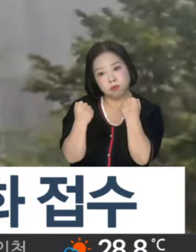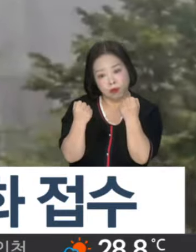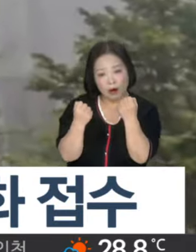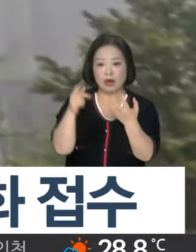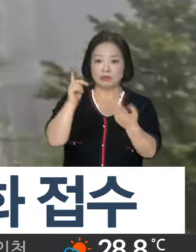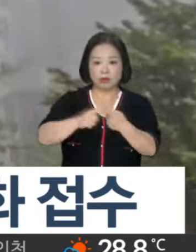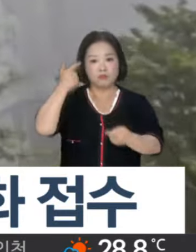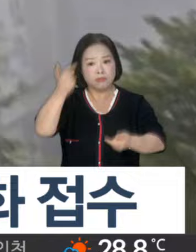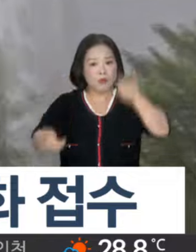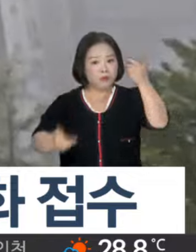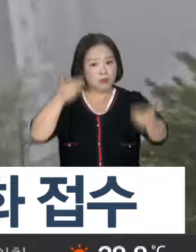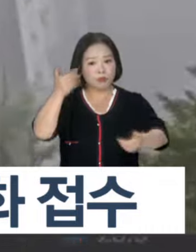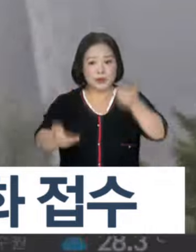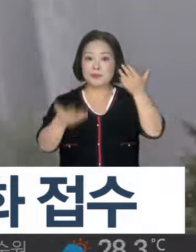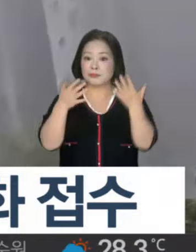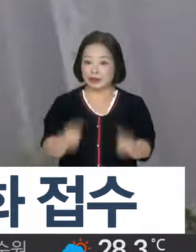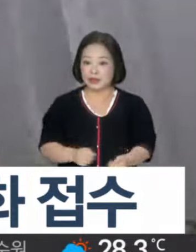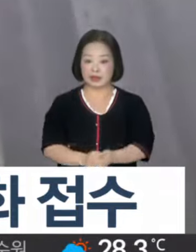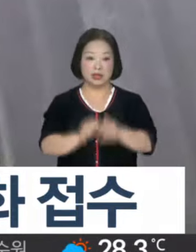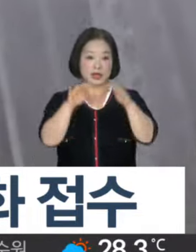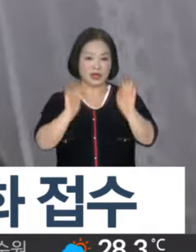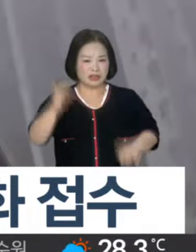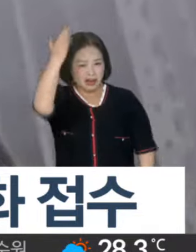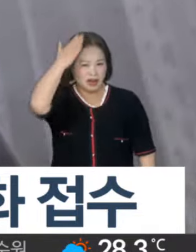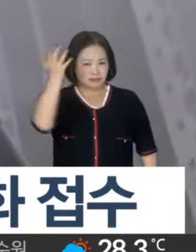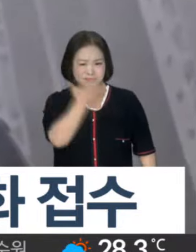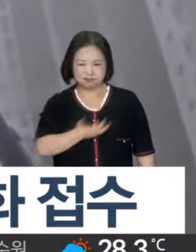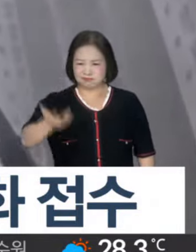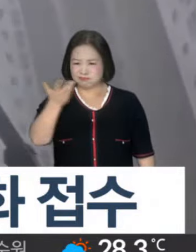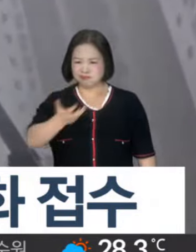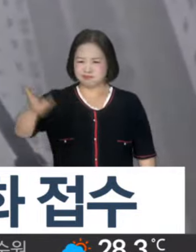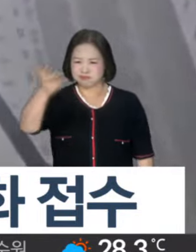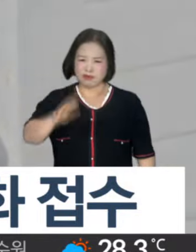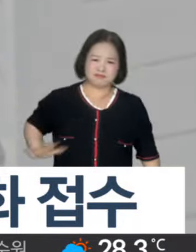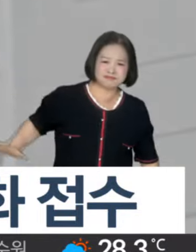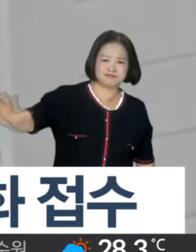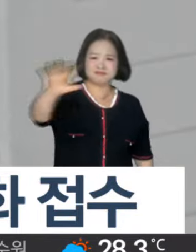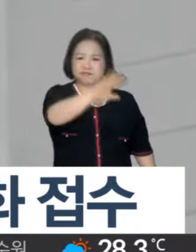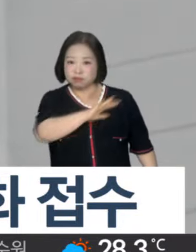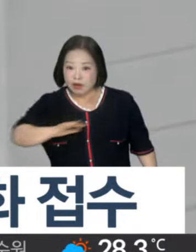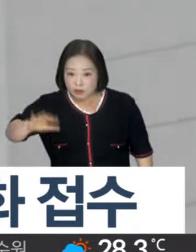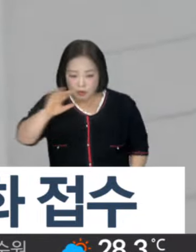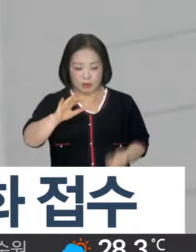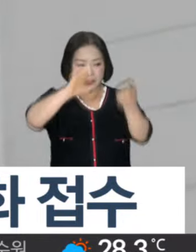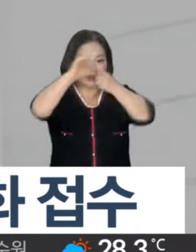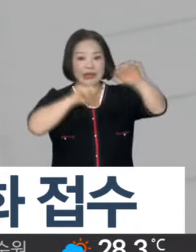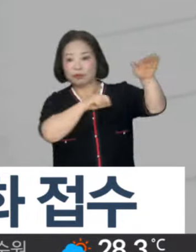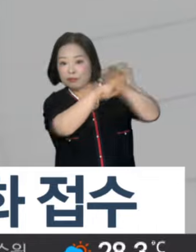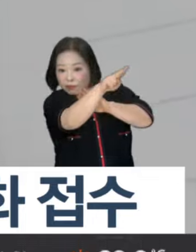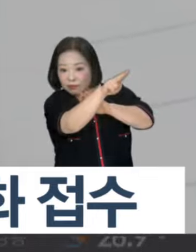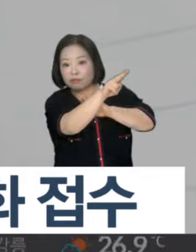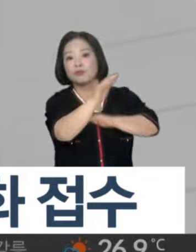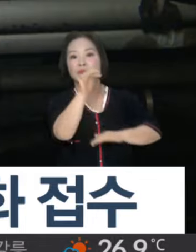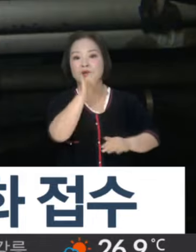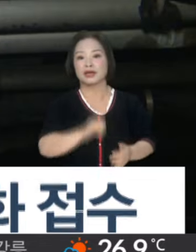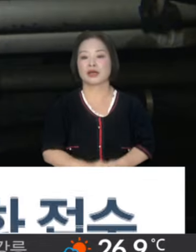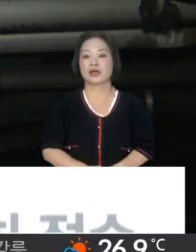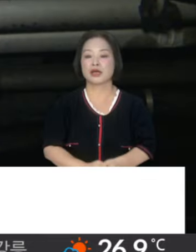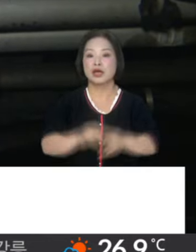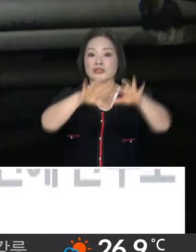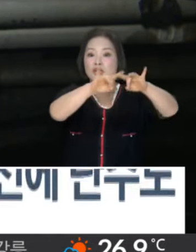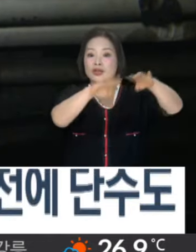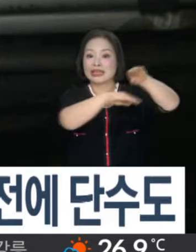할지를 묻기도 했습니다 그 사이 검은 연기는 아파트 단지를 덮었고 대피와 구조가 이어졌습니다